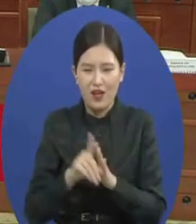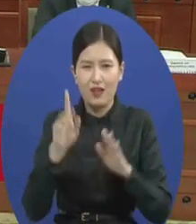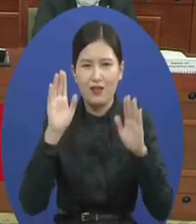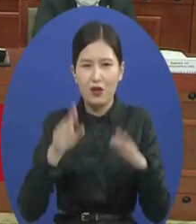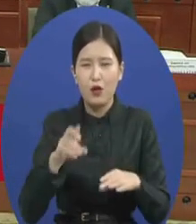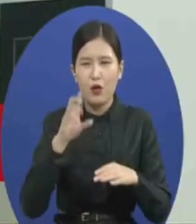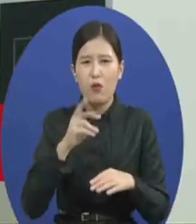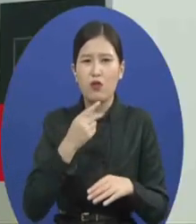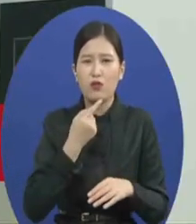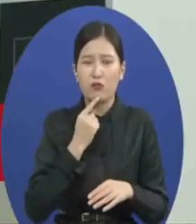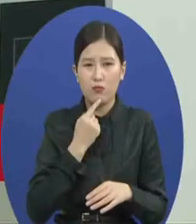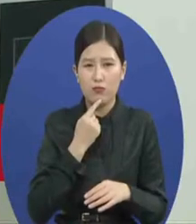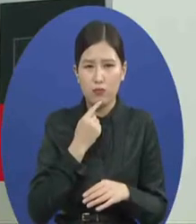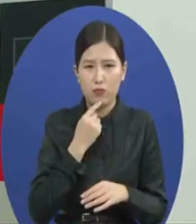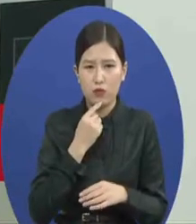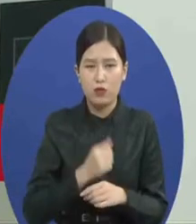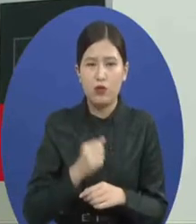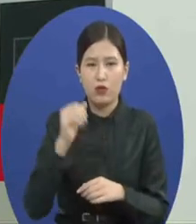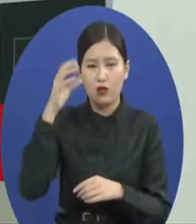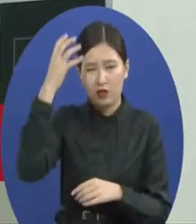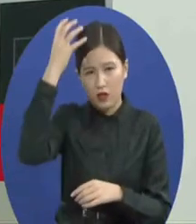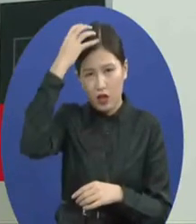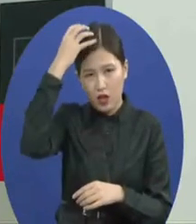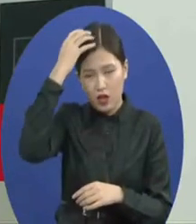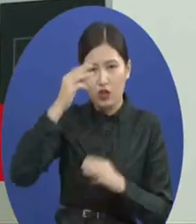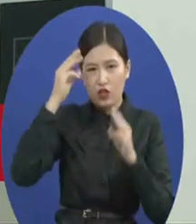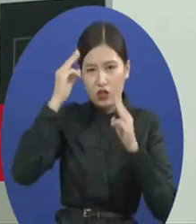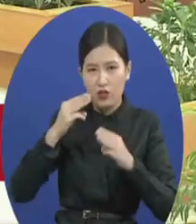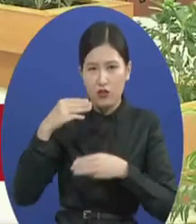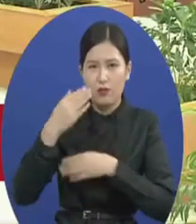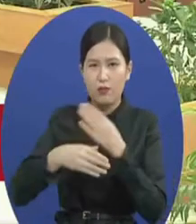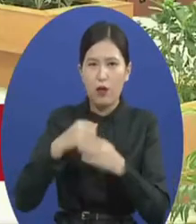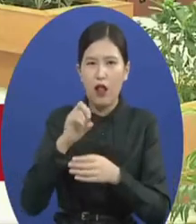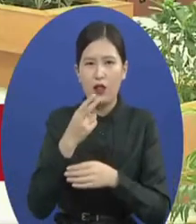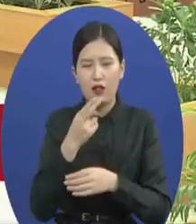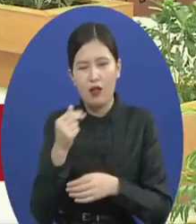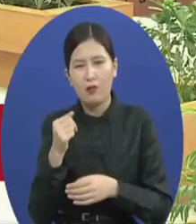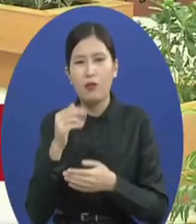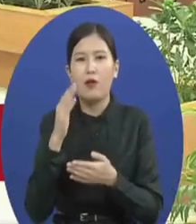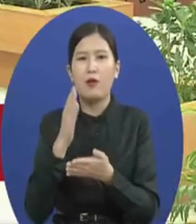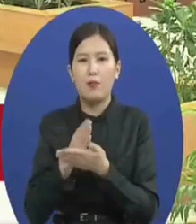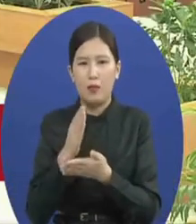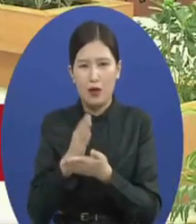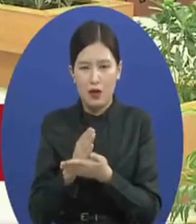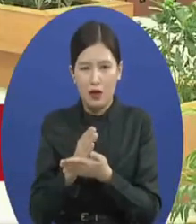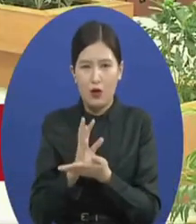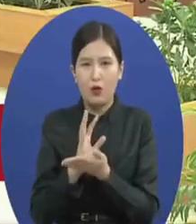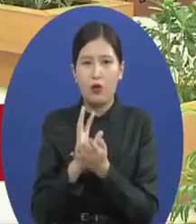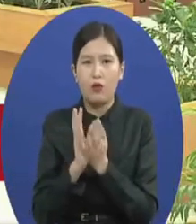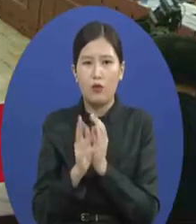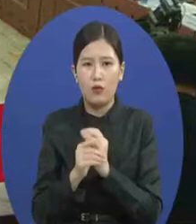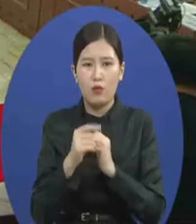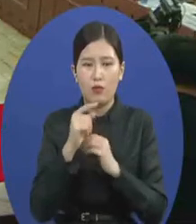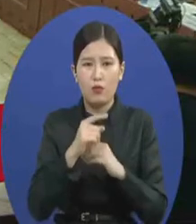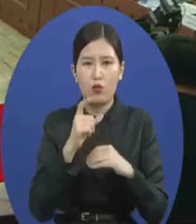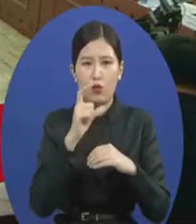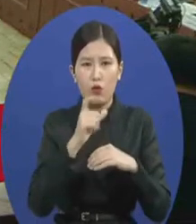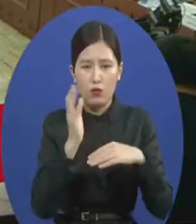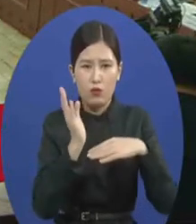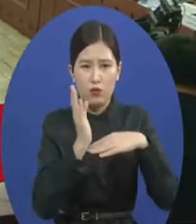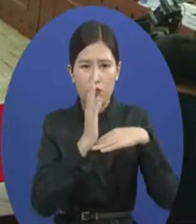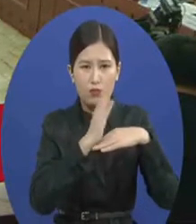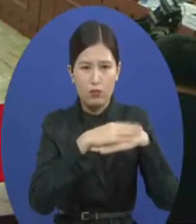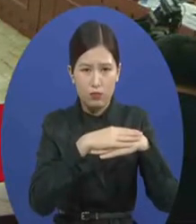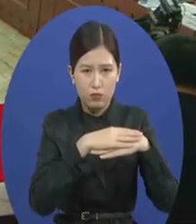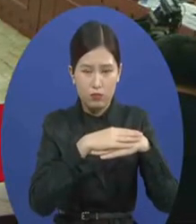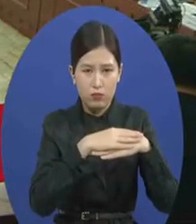газрын хуралдааны үеэр гаргасан шийдвэрийг хэрэгжүүлэхэд алдаа оноо гарсан. Эрдэнт хүний амнаас эрдсэн гэдгийг хүлээн зөвшөөрч ард